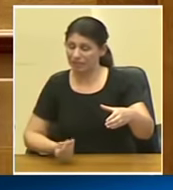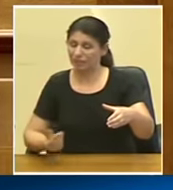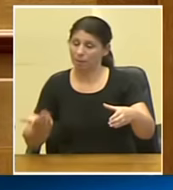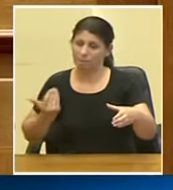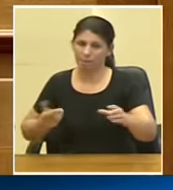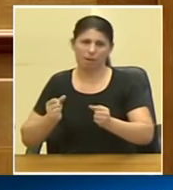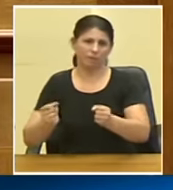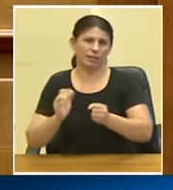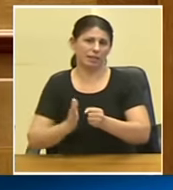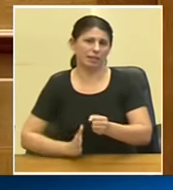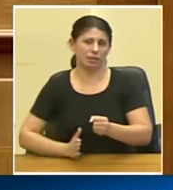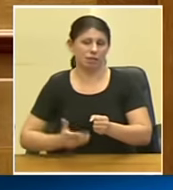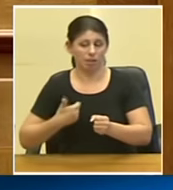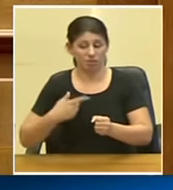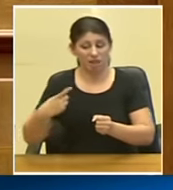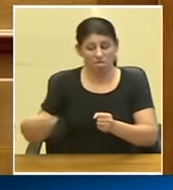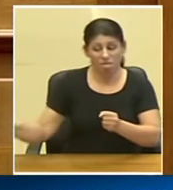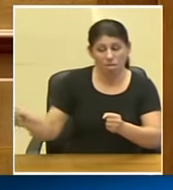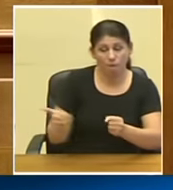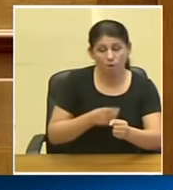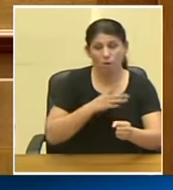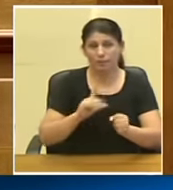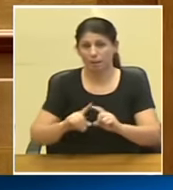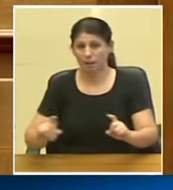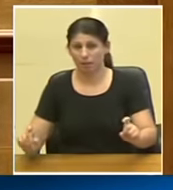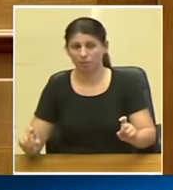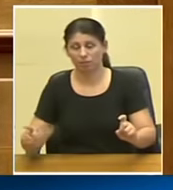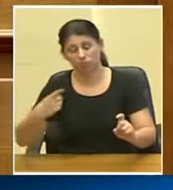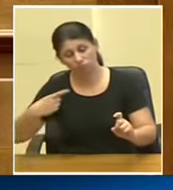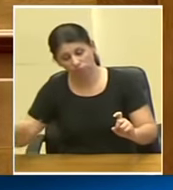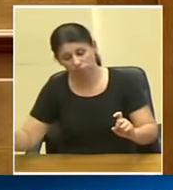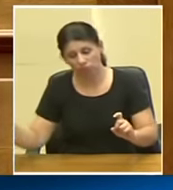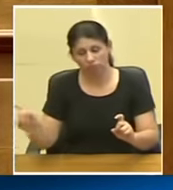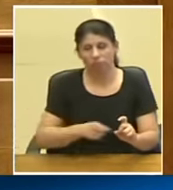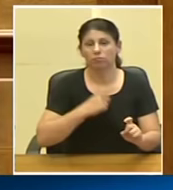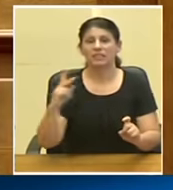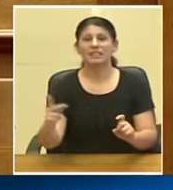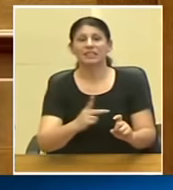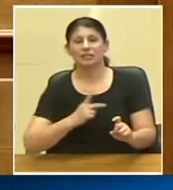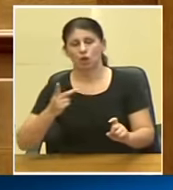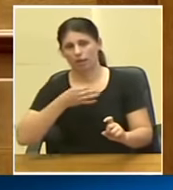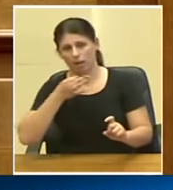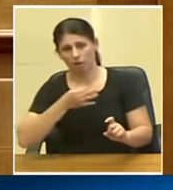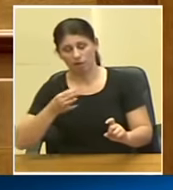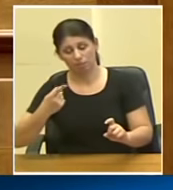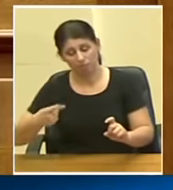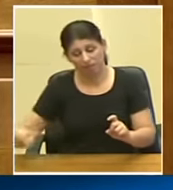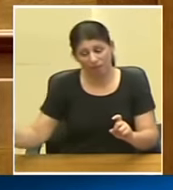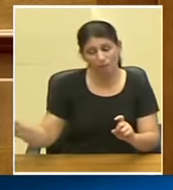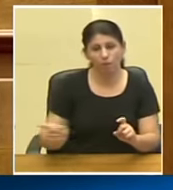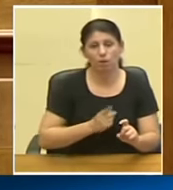κρίση. Λέμε διαφορετικά πράγματα, με διαφορετικές κοινωνικές αναφορές, με